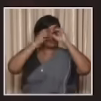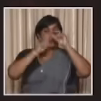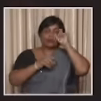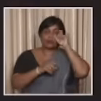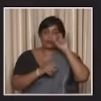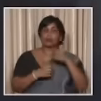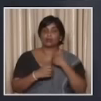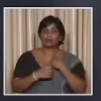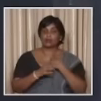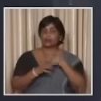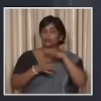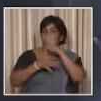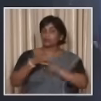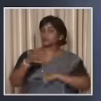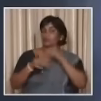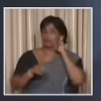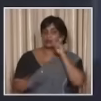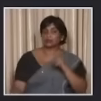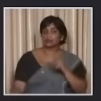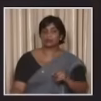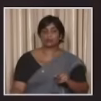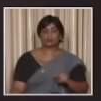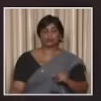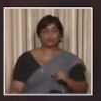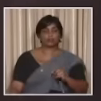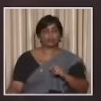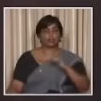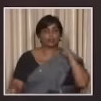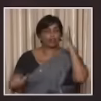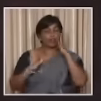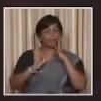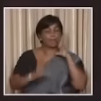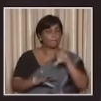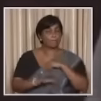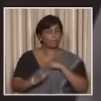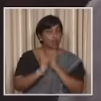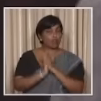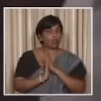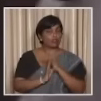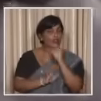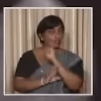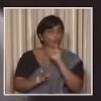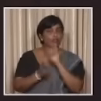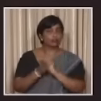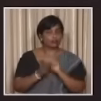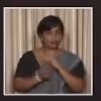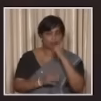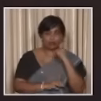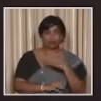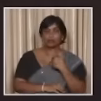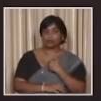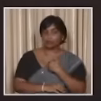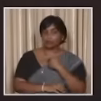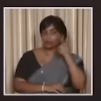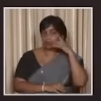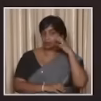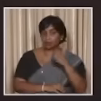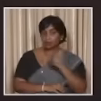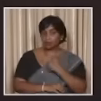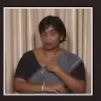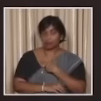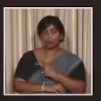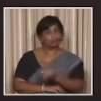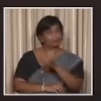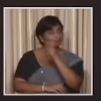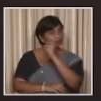ගිහිල්ලා බලන්න මම ලියලා තියෙන ප්‍රමාණය. ජාත්‍යන්තර පිළිගන්න පොත් 16ක් මම ලියලා තියෙනවා. ඒ නිසා මතක තියාගන්න මම